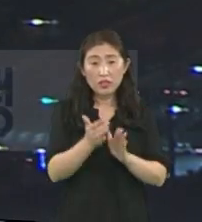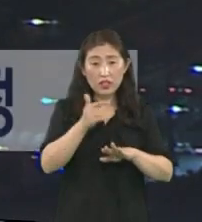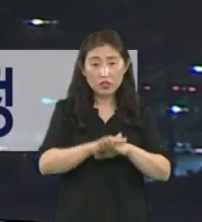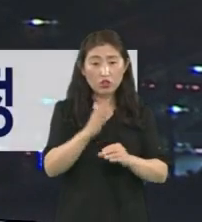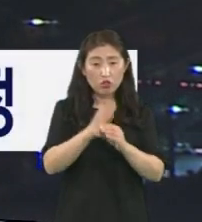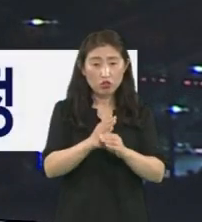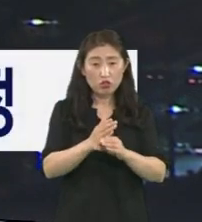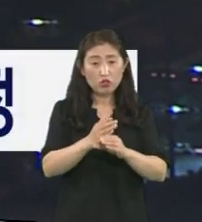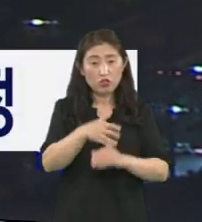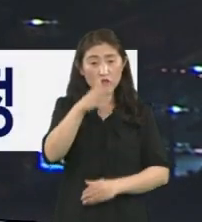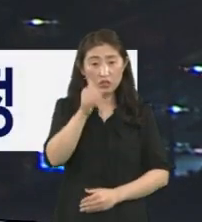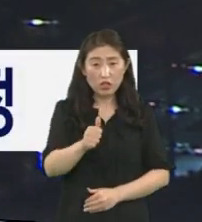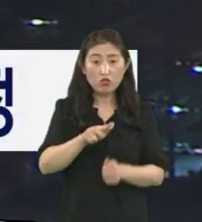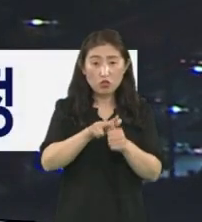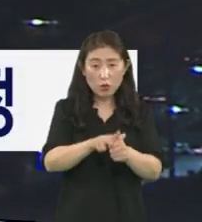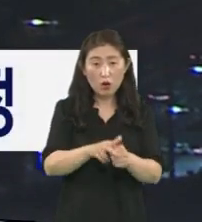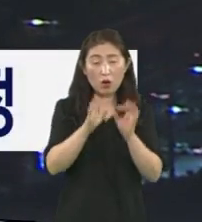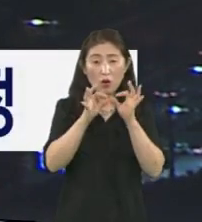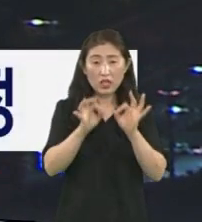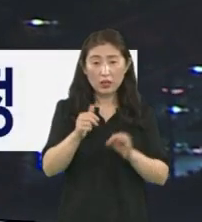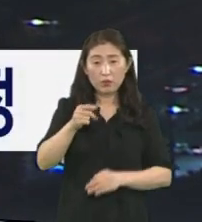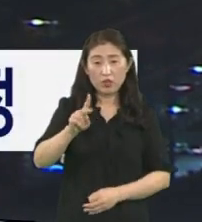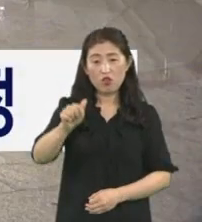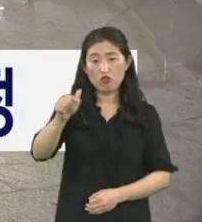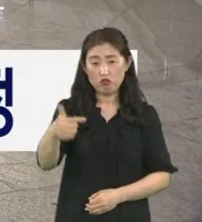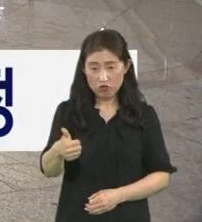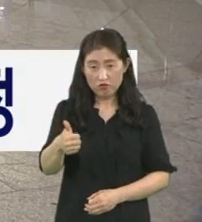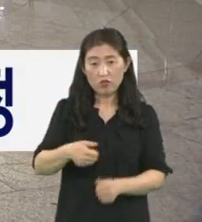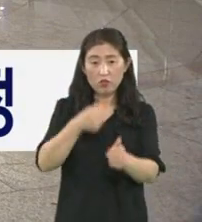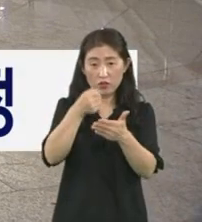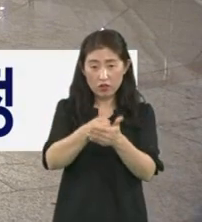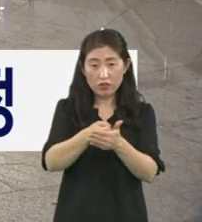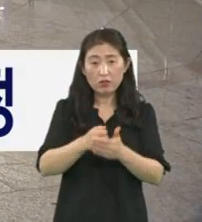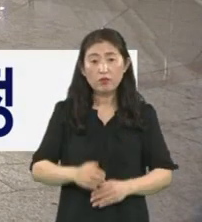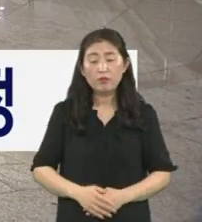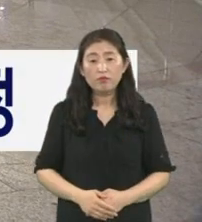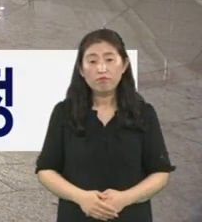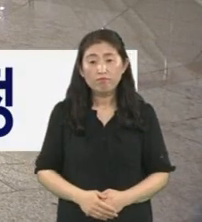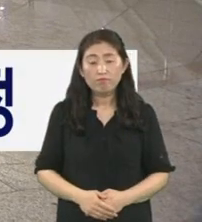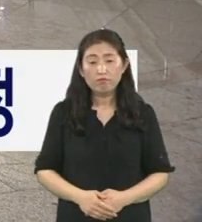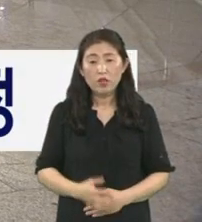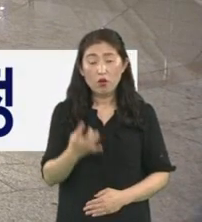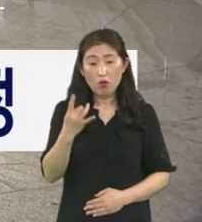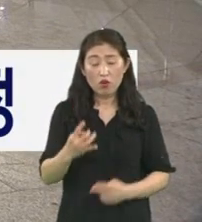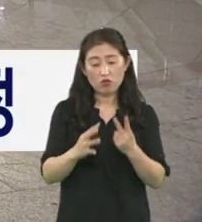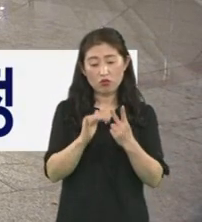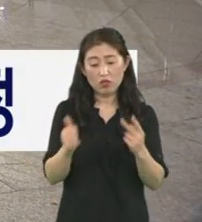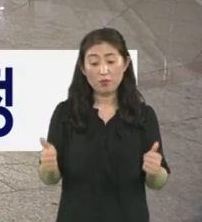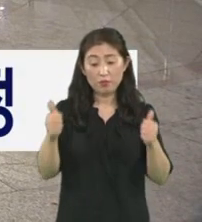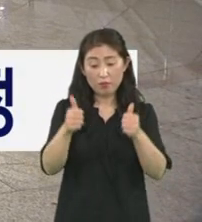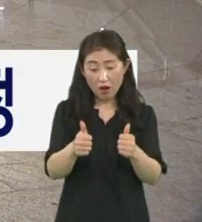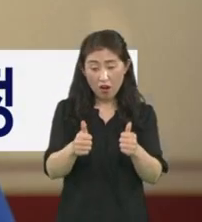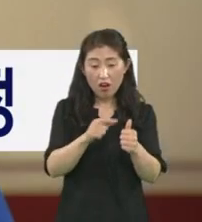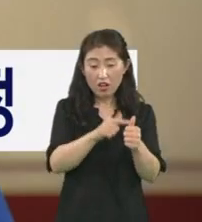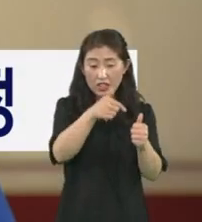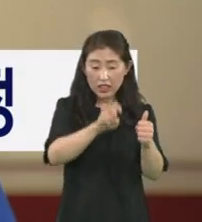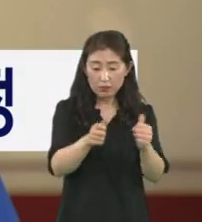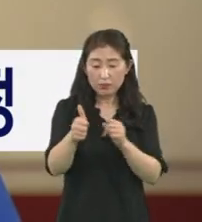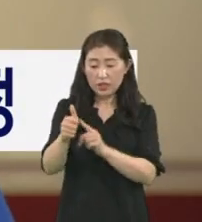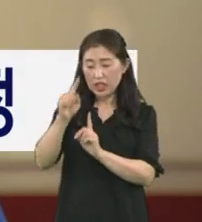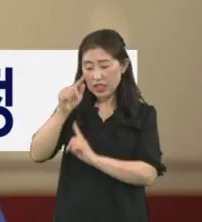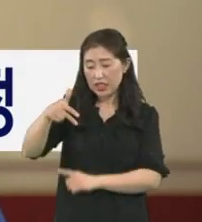더불어민주당 대전 중구청장 후보로 김경훈 전 대전시 의회 의장이 확정됐습니다. 당초 민주당은 김경훈